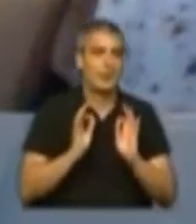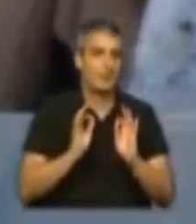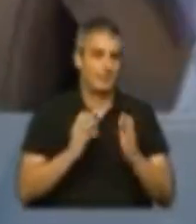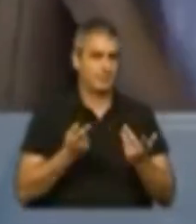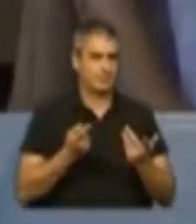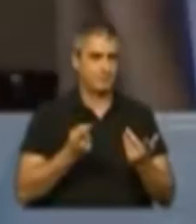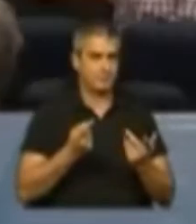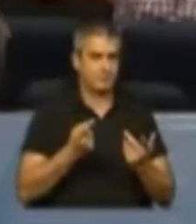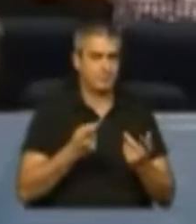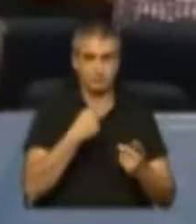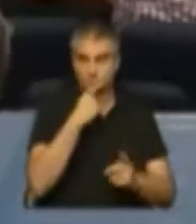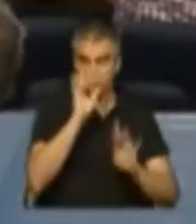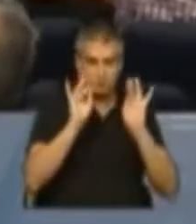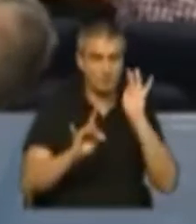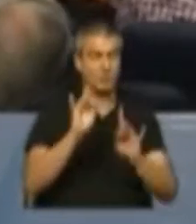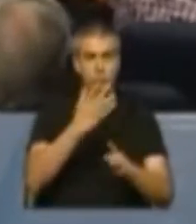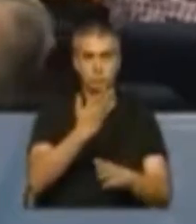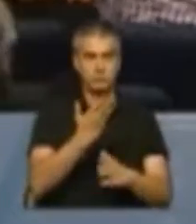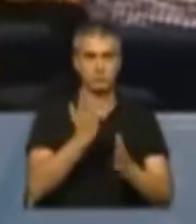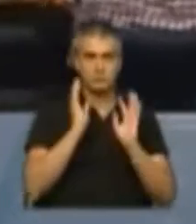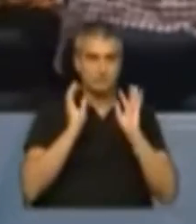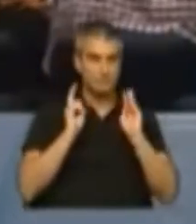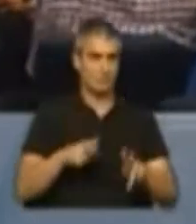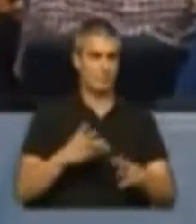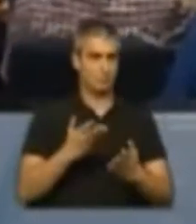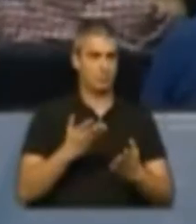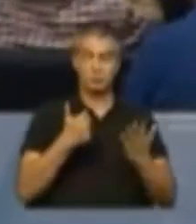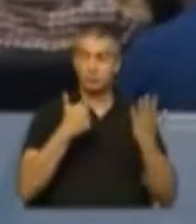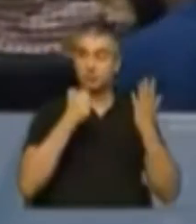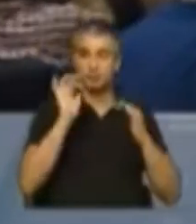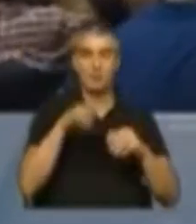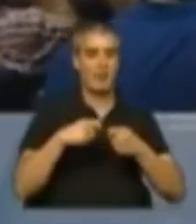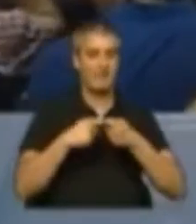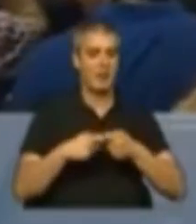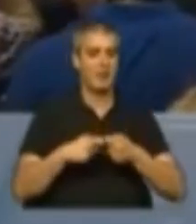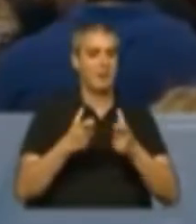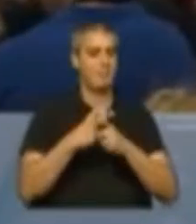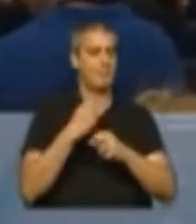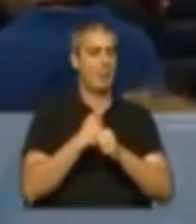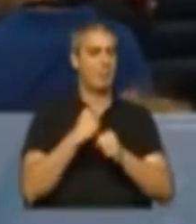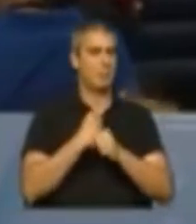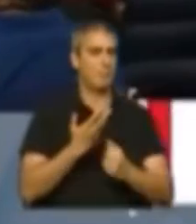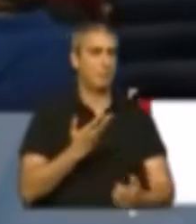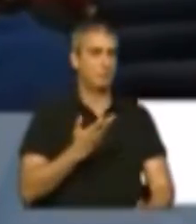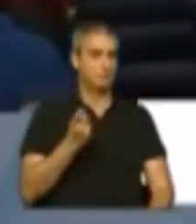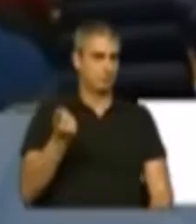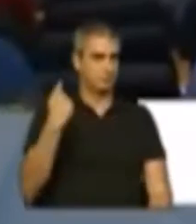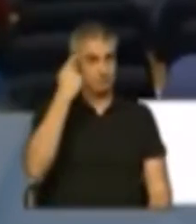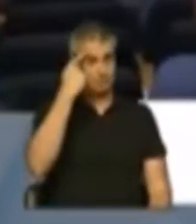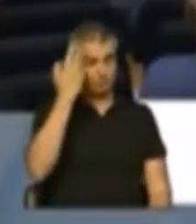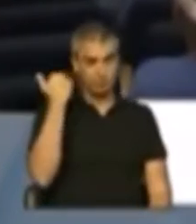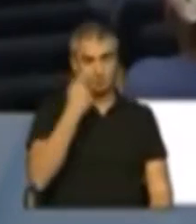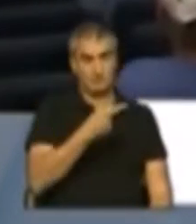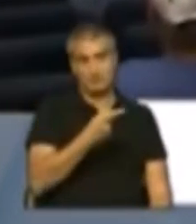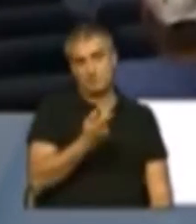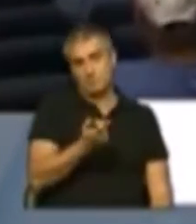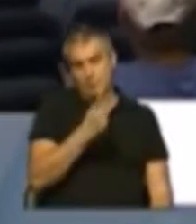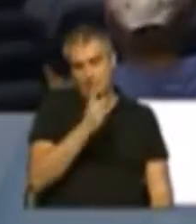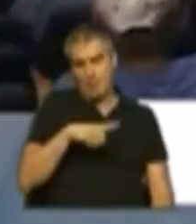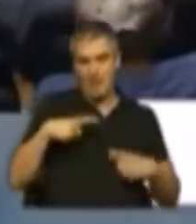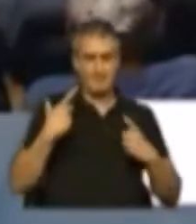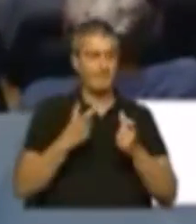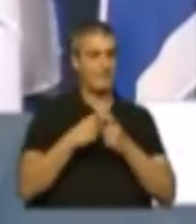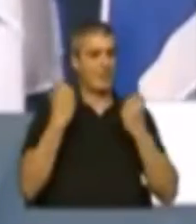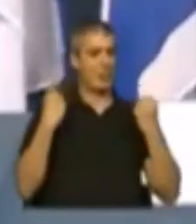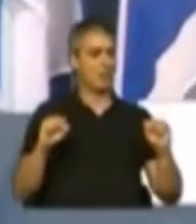וקורא קריאת בוז ארוכה וקשה ל-60 אלף חברי מפלגת העבודה שסברו לפי תומם שהם חיים